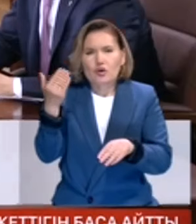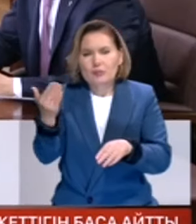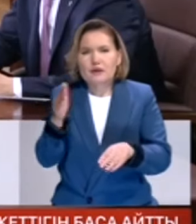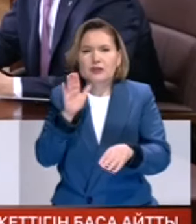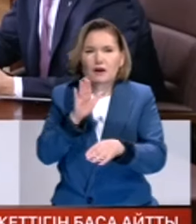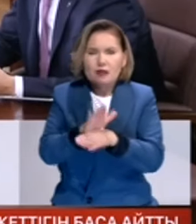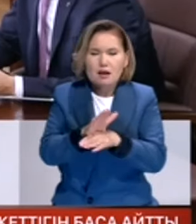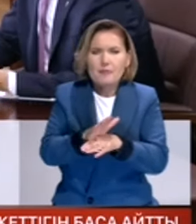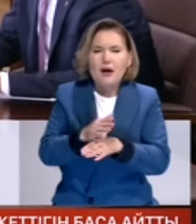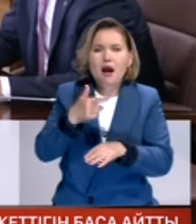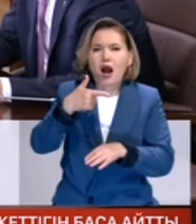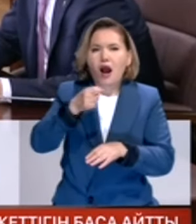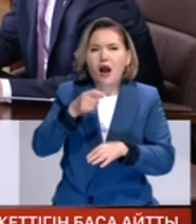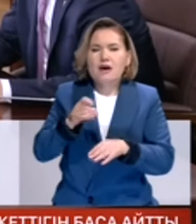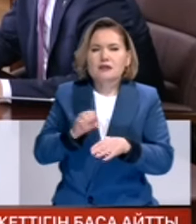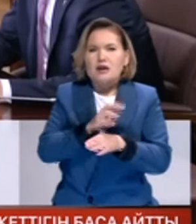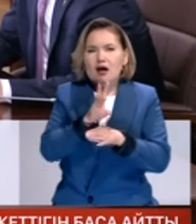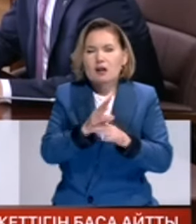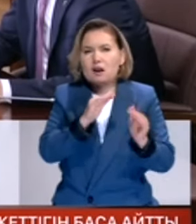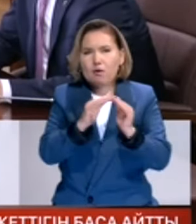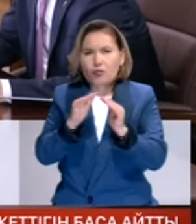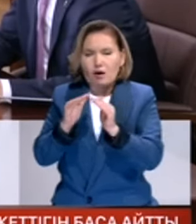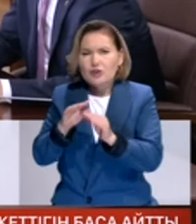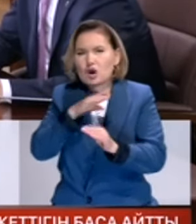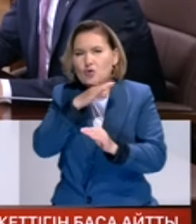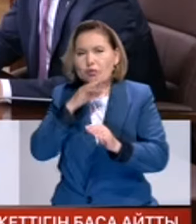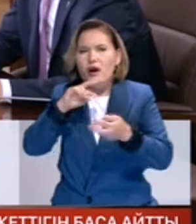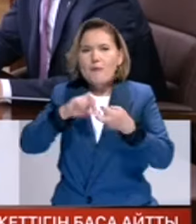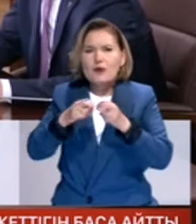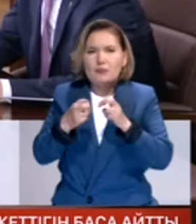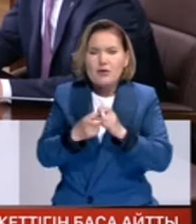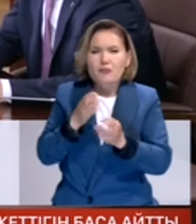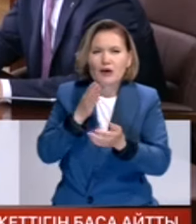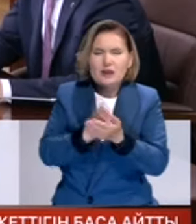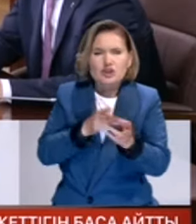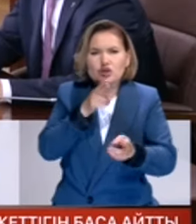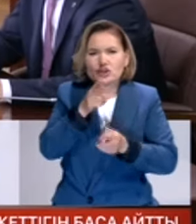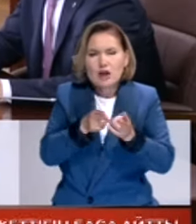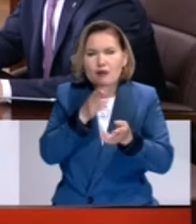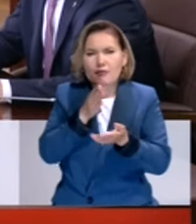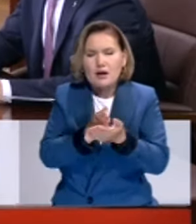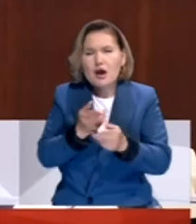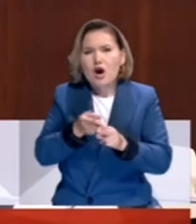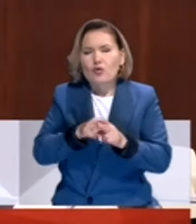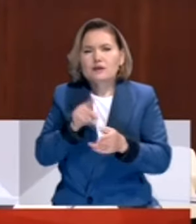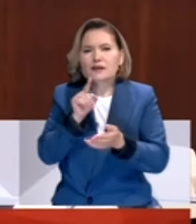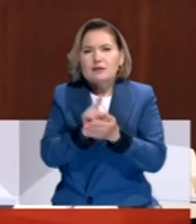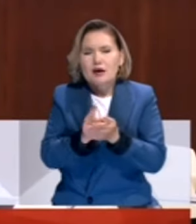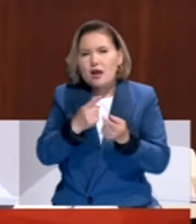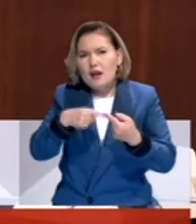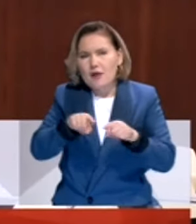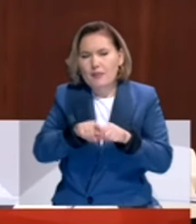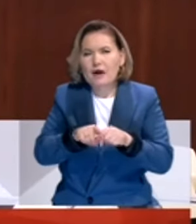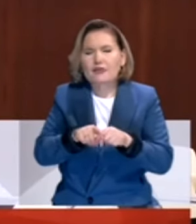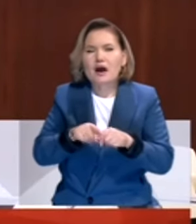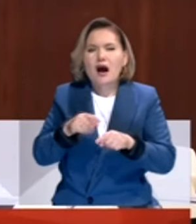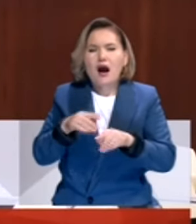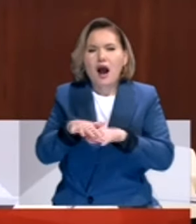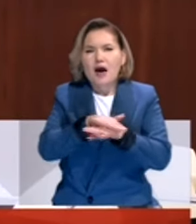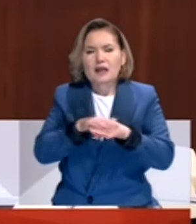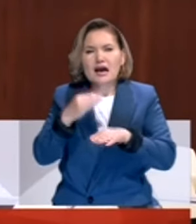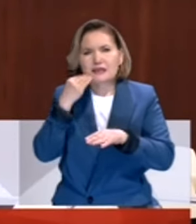газбен жабдықтау мәселесіне қатысты көптеген арыз шағымдар келіп түсуде. Тиісті мекемелер бірінші кезекте халыққа